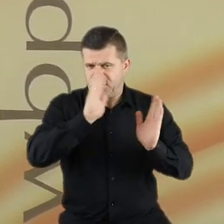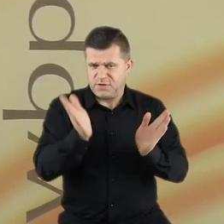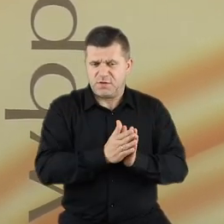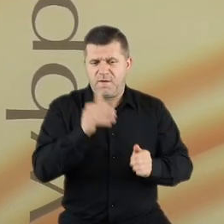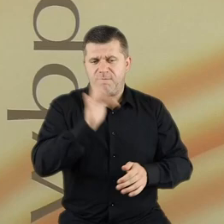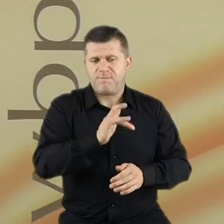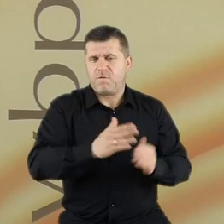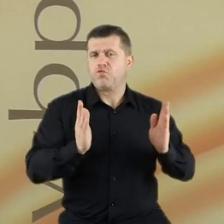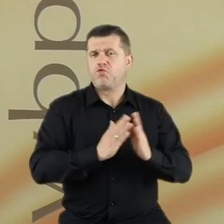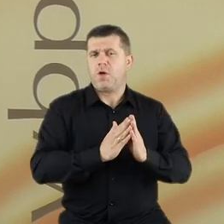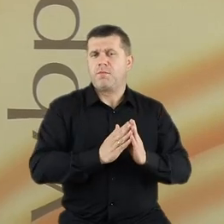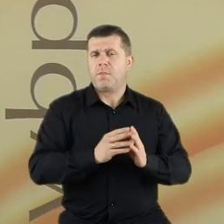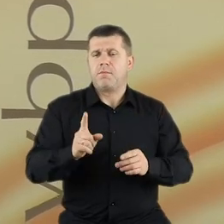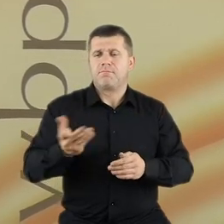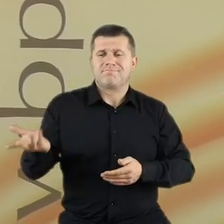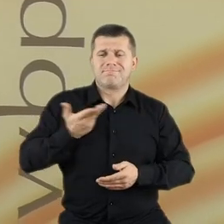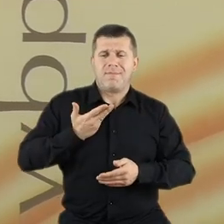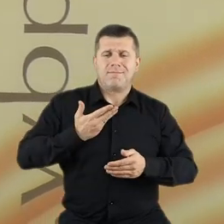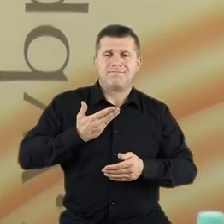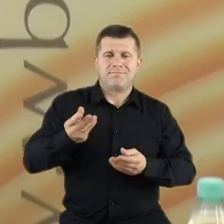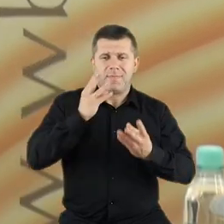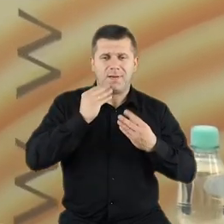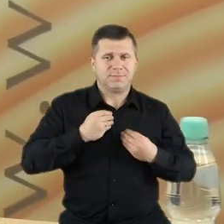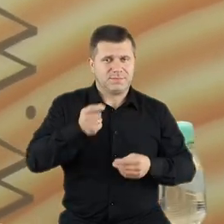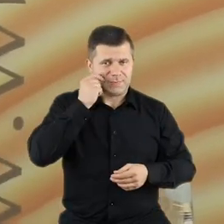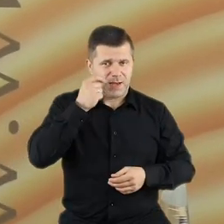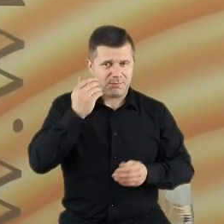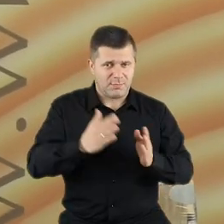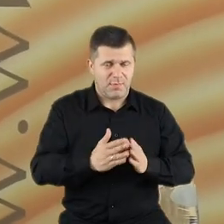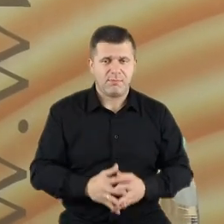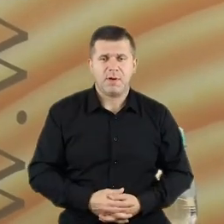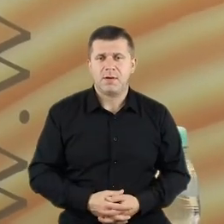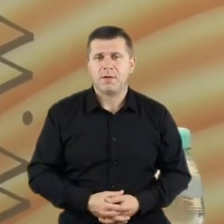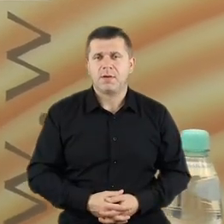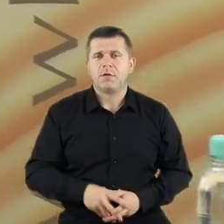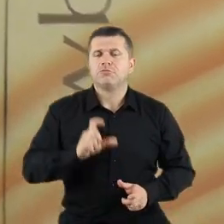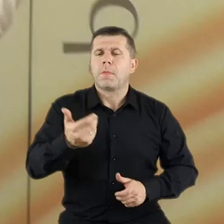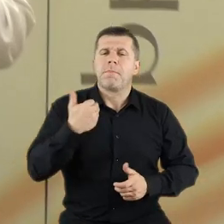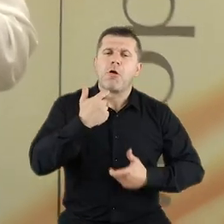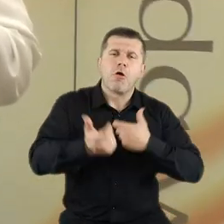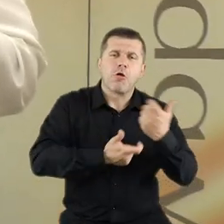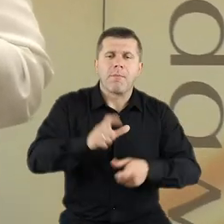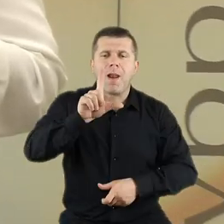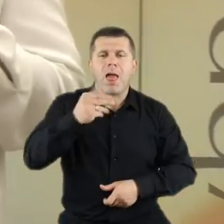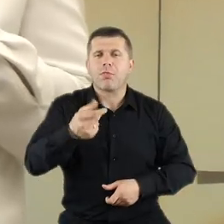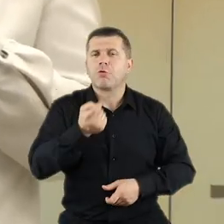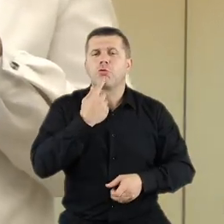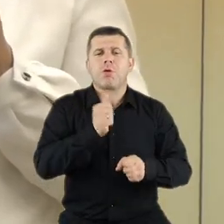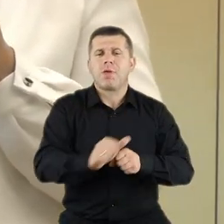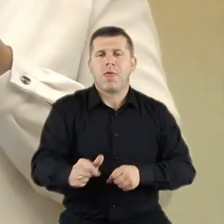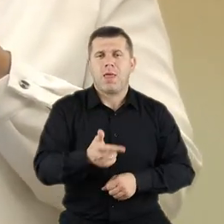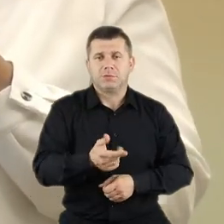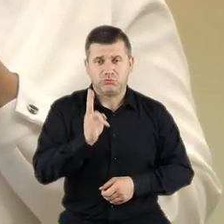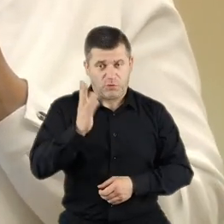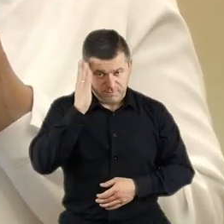po tych moich dziadkach a czym się robiło taki len Co to jest Czy ktoś